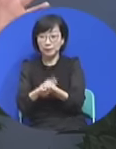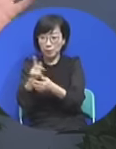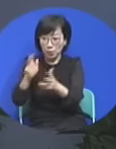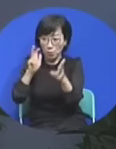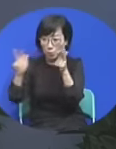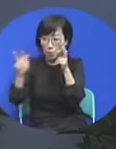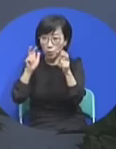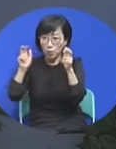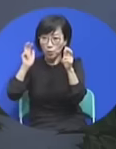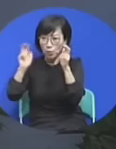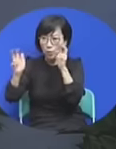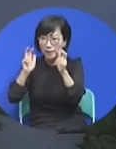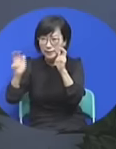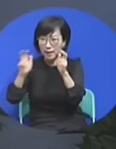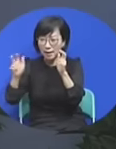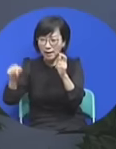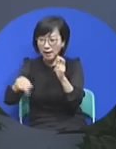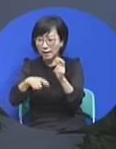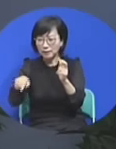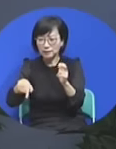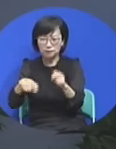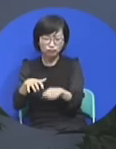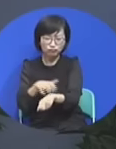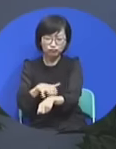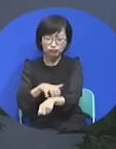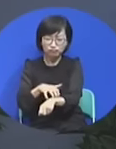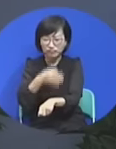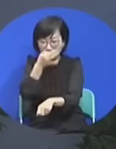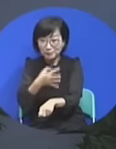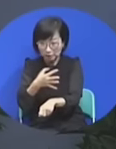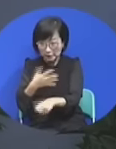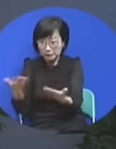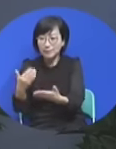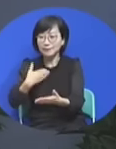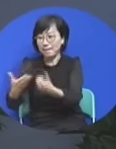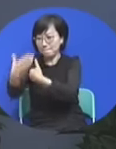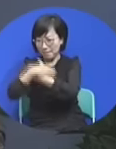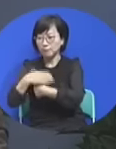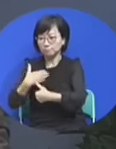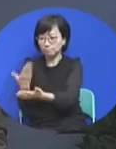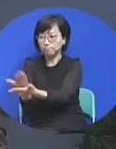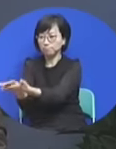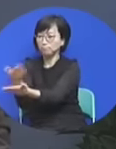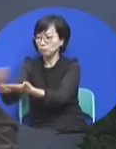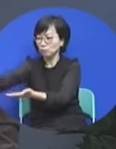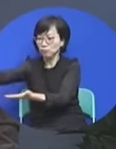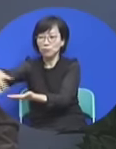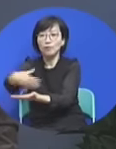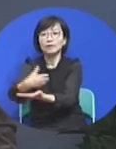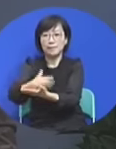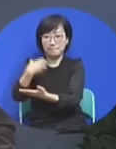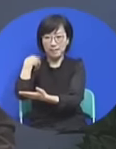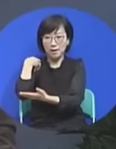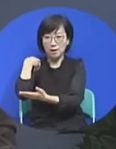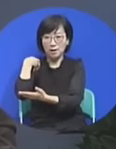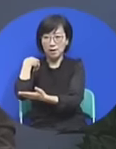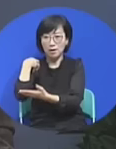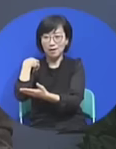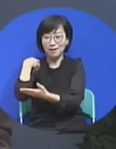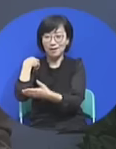안에 어려운 거는 자기가 다 하는 거예요. All the most difficult tasks in the company he 그러니까, did. 그러니까 같이 일하는 사람이